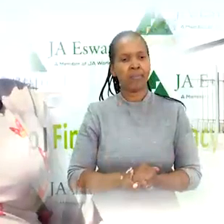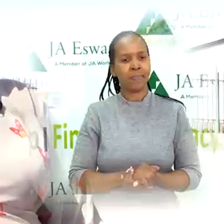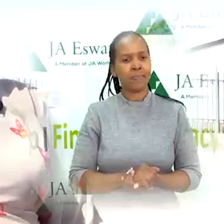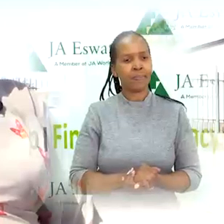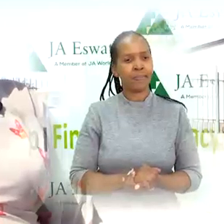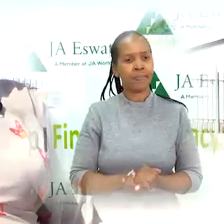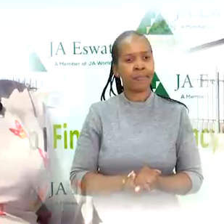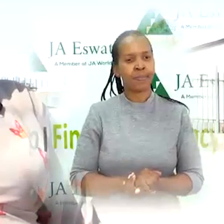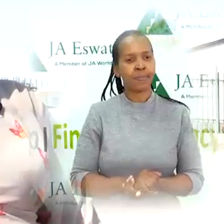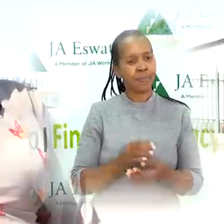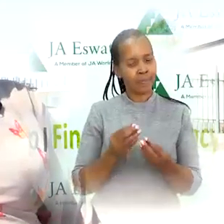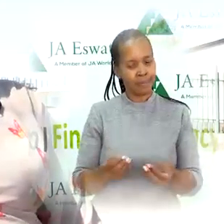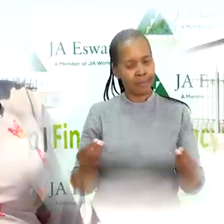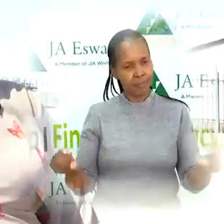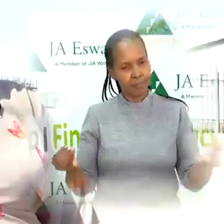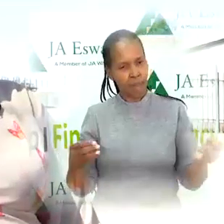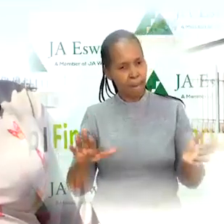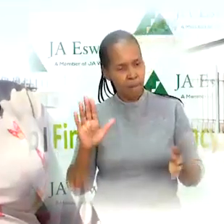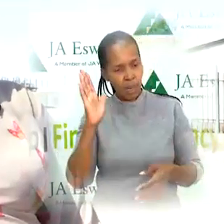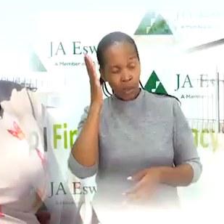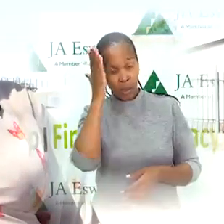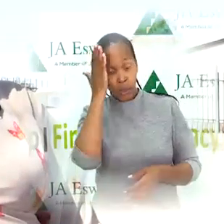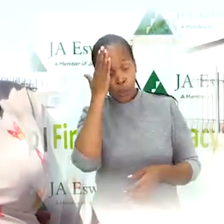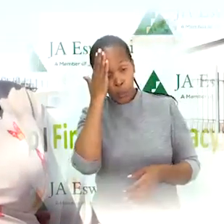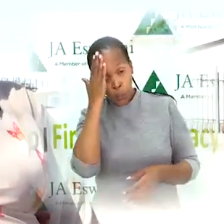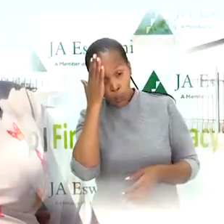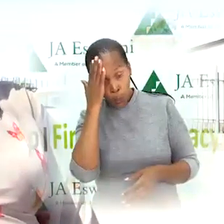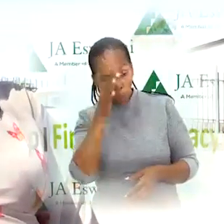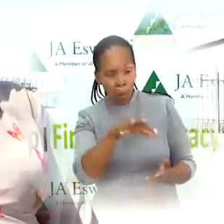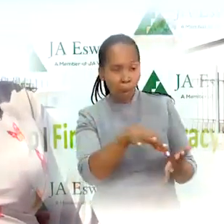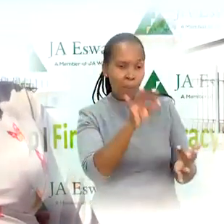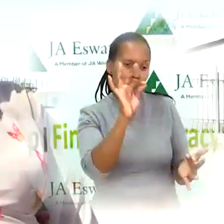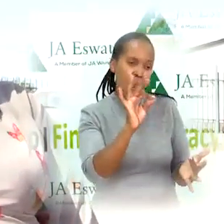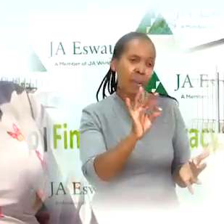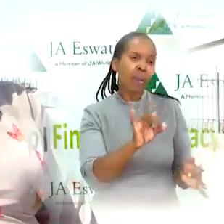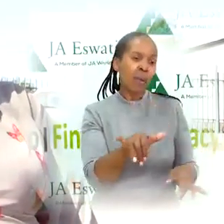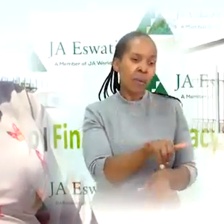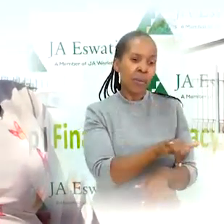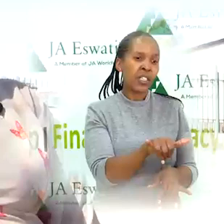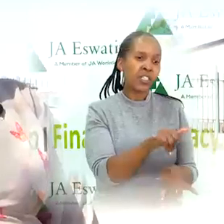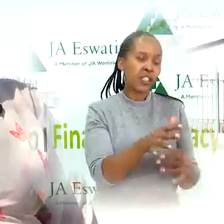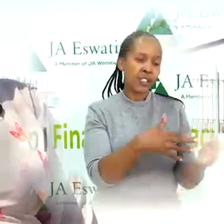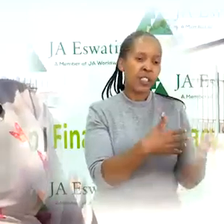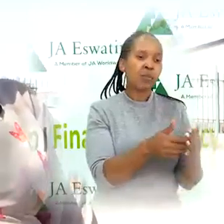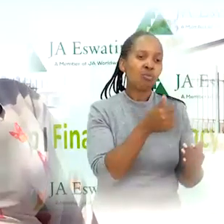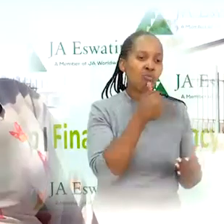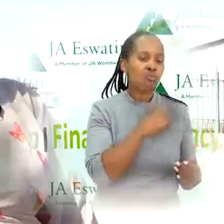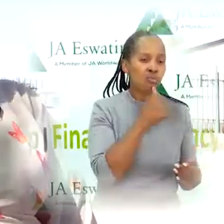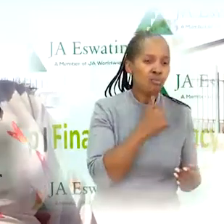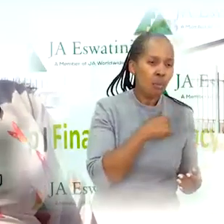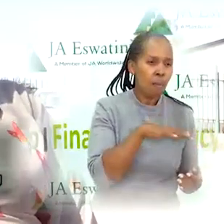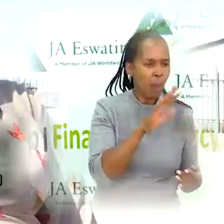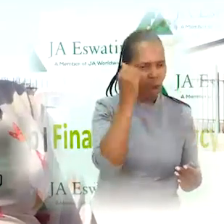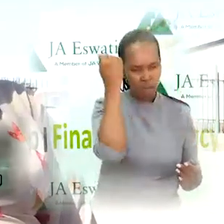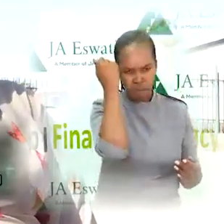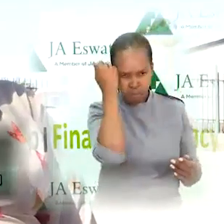sibuka nje bantwana bafune bathi ukuthi uma batawukhetha leyo product yabo labatawusebenta ngayo kufanele bathi ukuthi ingababita malini